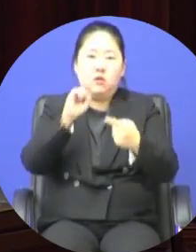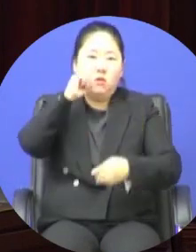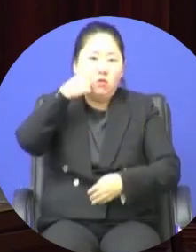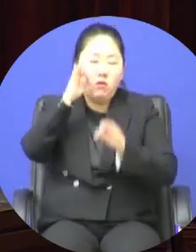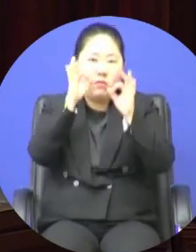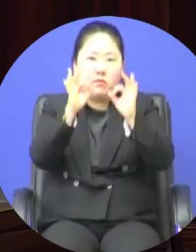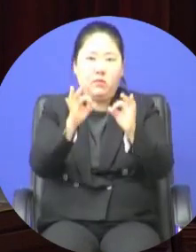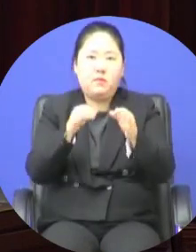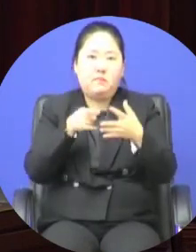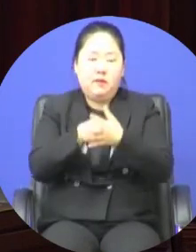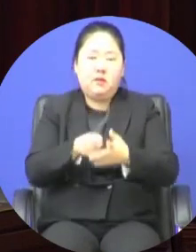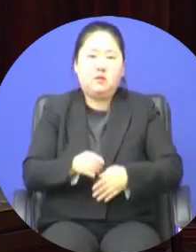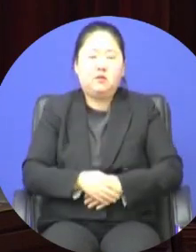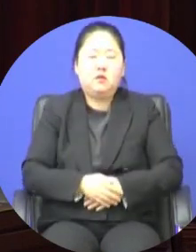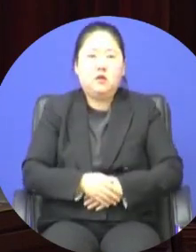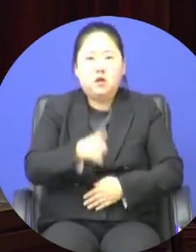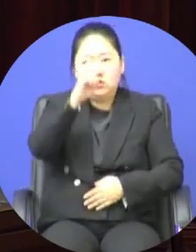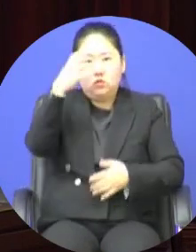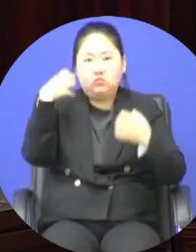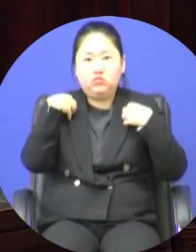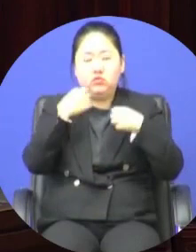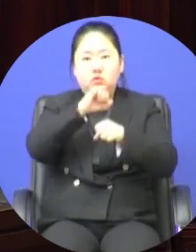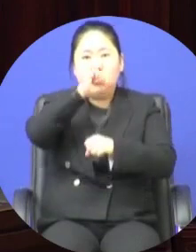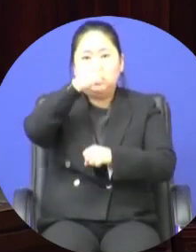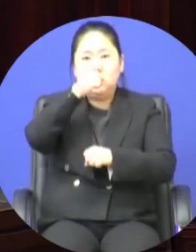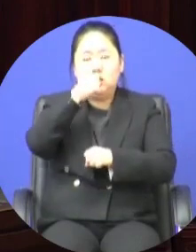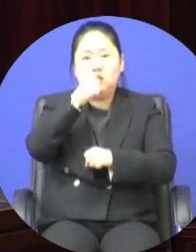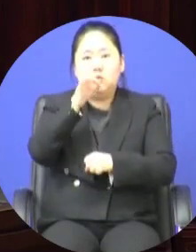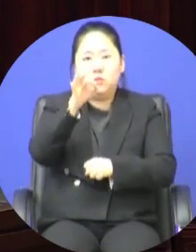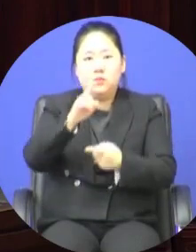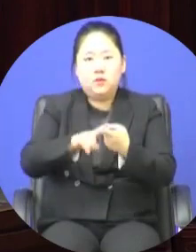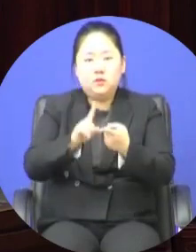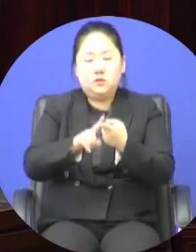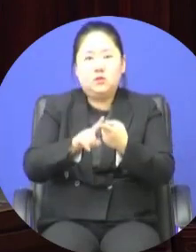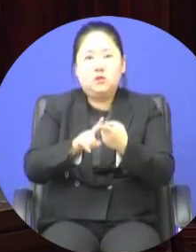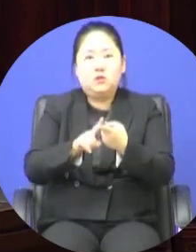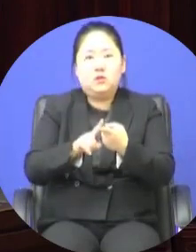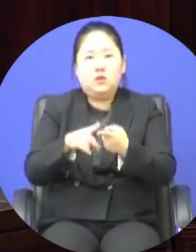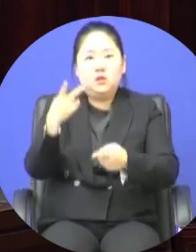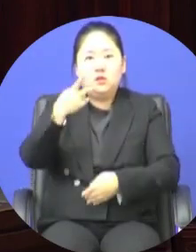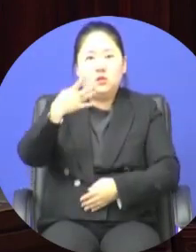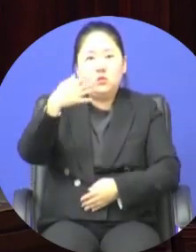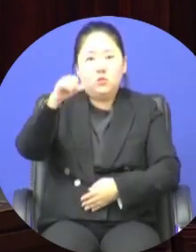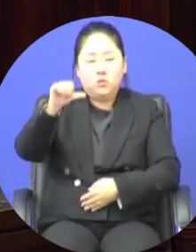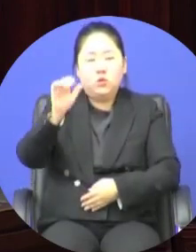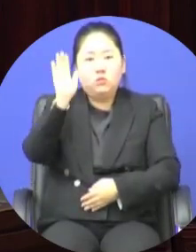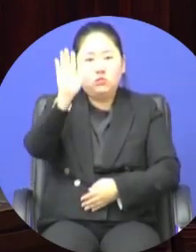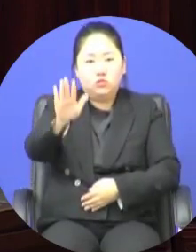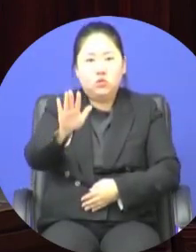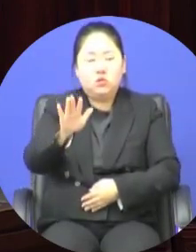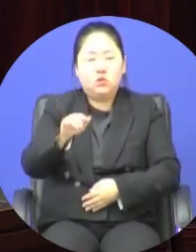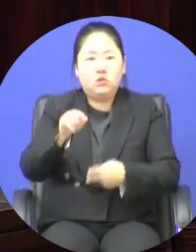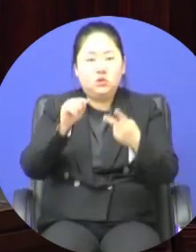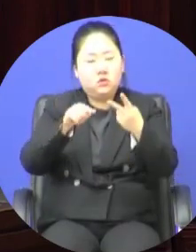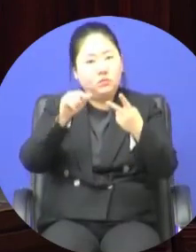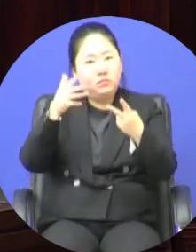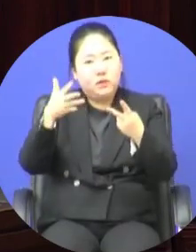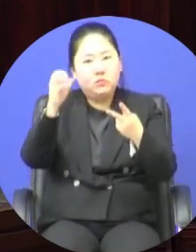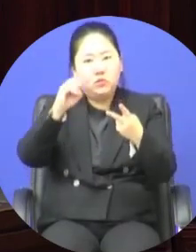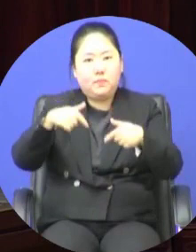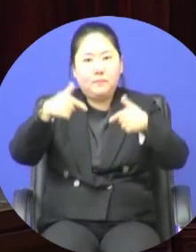다수입니다. 정부는 내년도 예상 규모를 2005년도 이후 최저 증가폭인 2.8%로 늘려